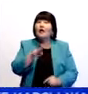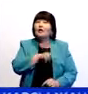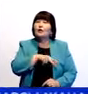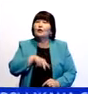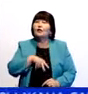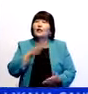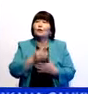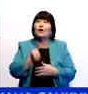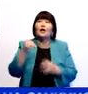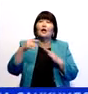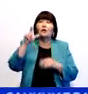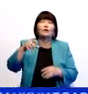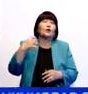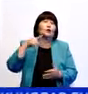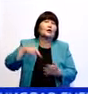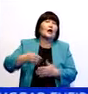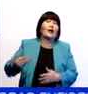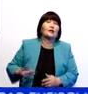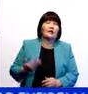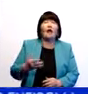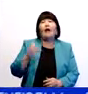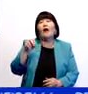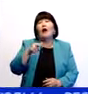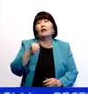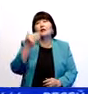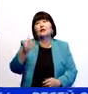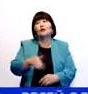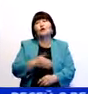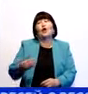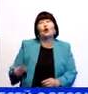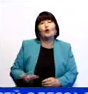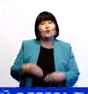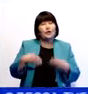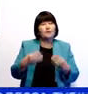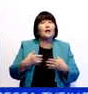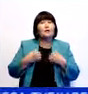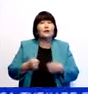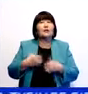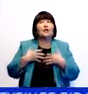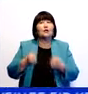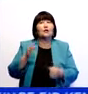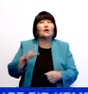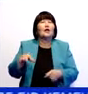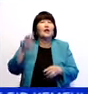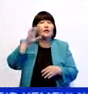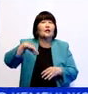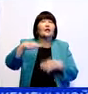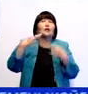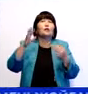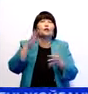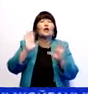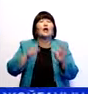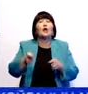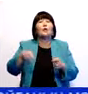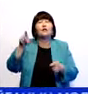медаль қадаған майдангер Қызылорда қаласында тұрады. Алла сізге ұзақ ғұмыр берсін, мықты денсаулық берсін, елде бейбітшілік болсын,